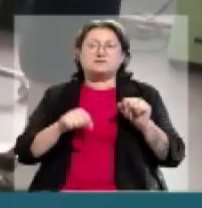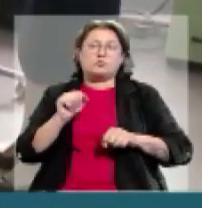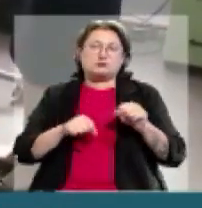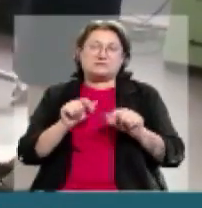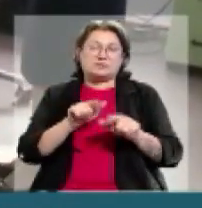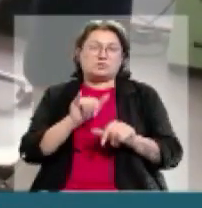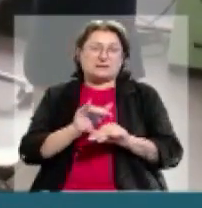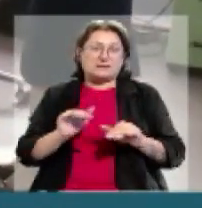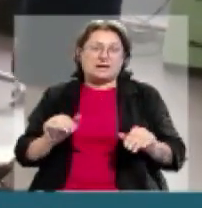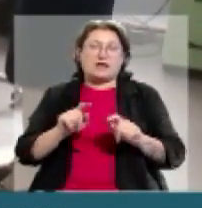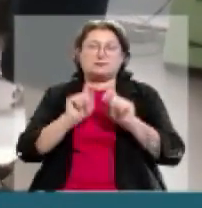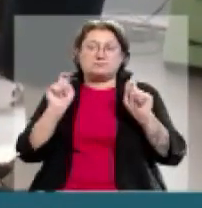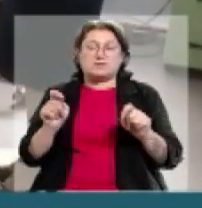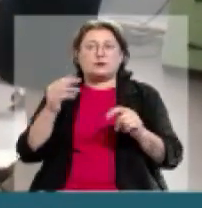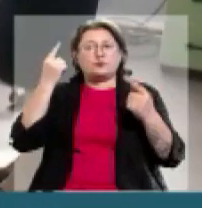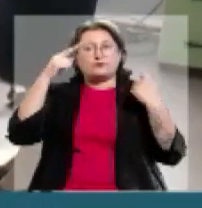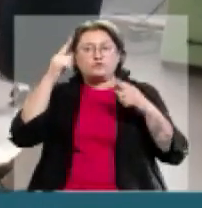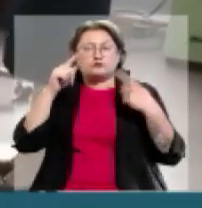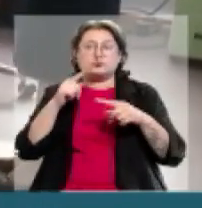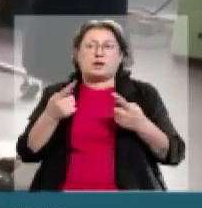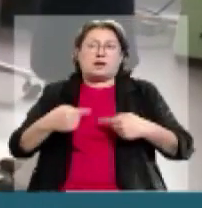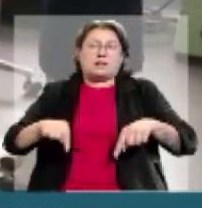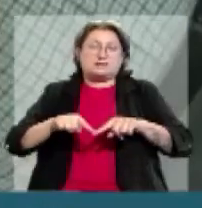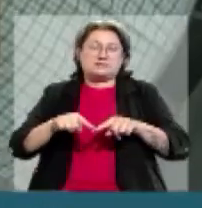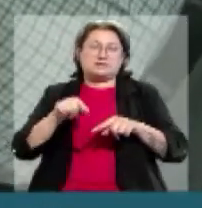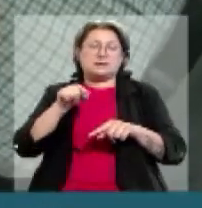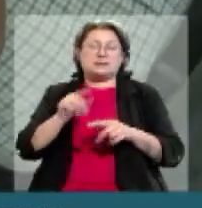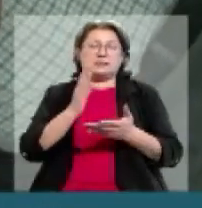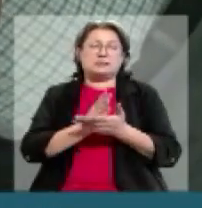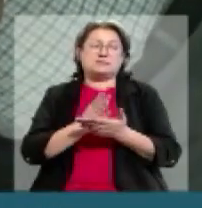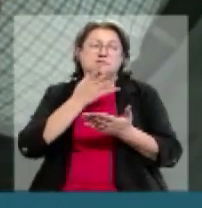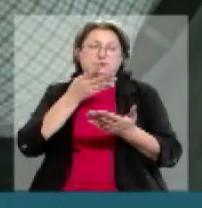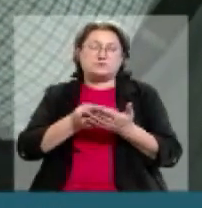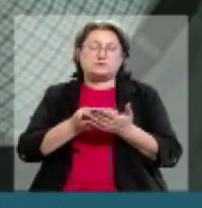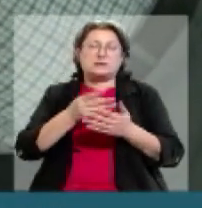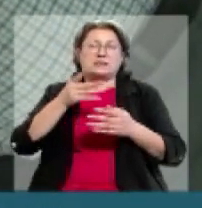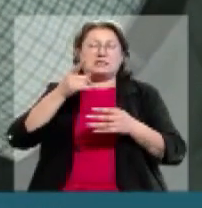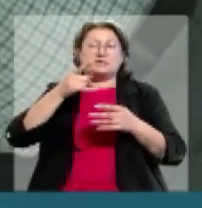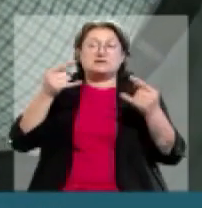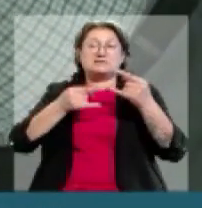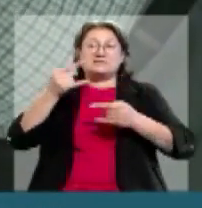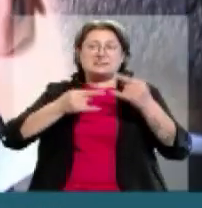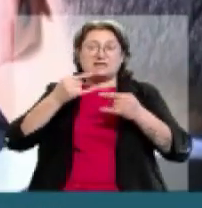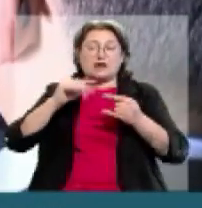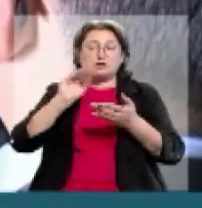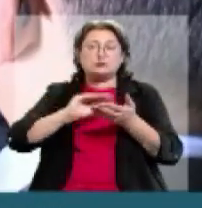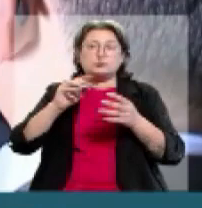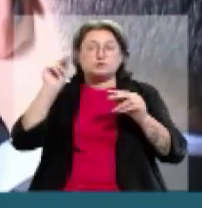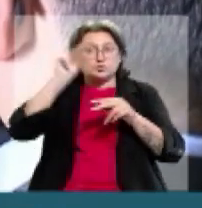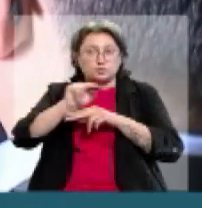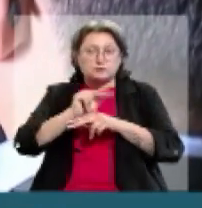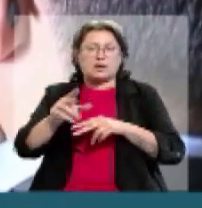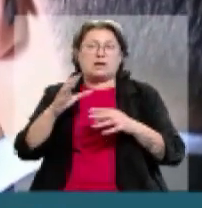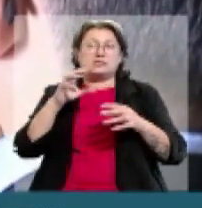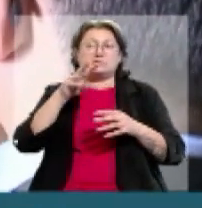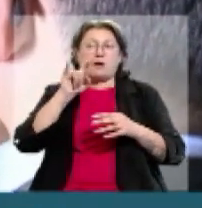үшін шығармашылық білім беру кеңістігі құрылды. Онда жеке телестудия, арт-студия, смарт-кабинет, инновациялық жабдықтар және